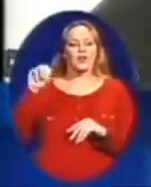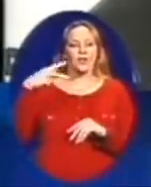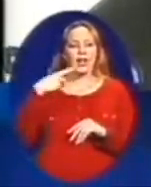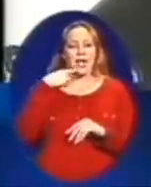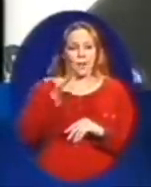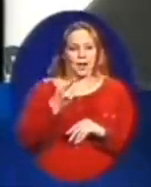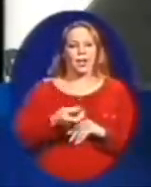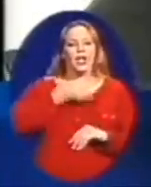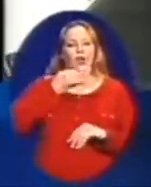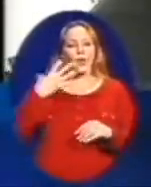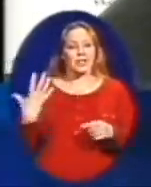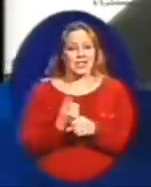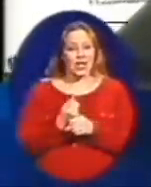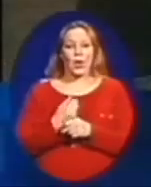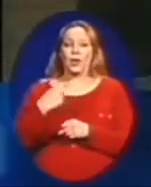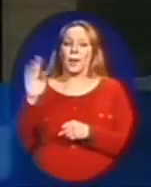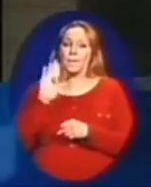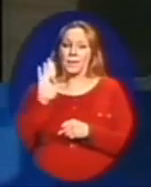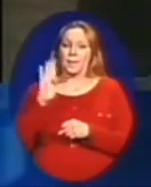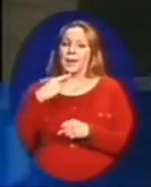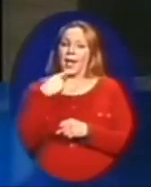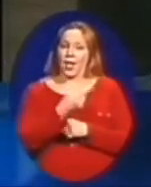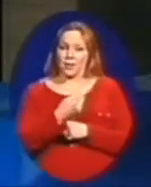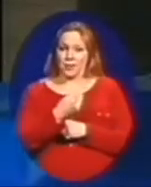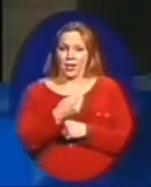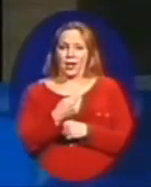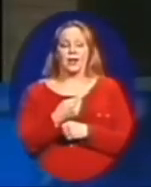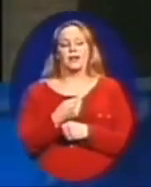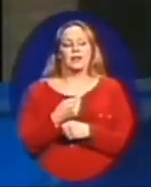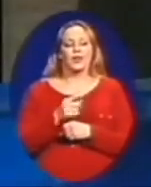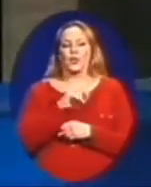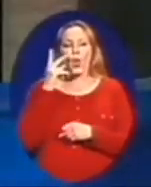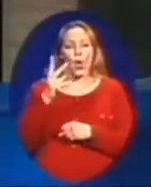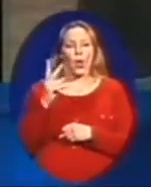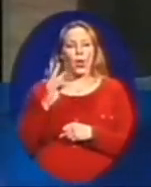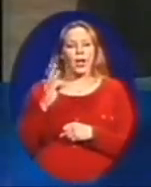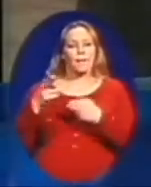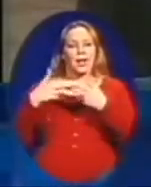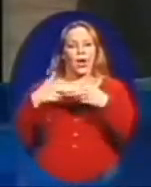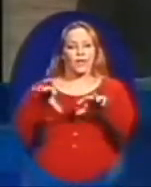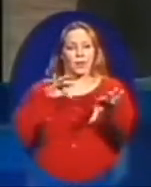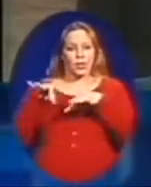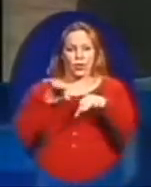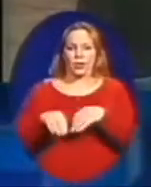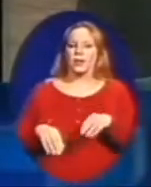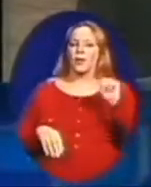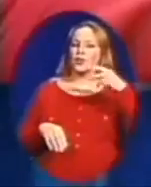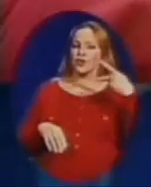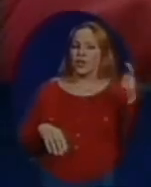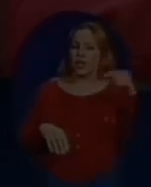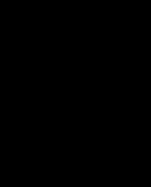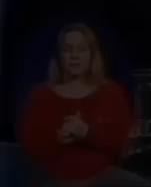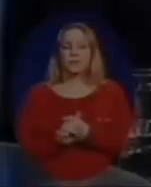בפריימריז. בנאום הניצחון אמר יריבו, ראש הממשלה בנימין נתניהו, כי אינו רואה באופק הקרוב בחירות. מר פייגלין יהיה